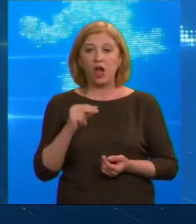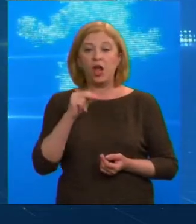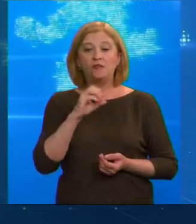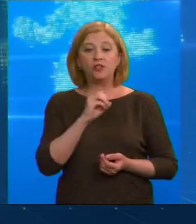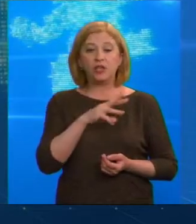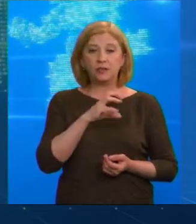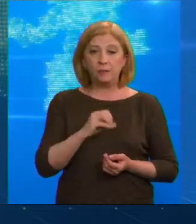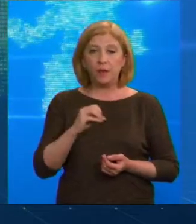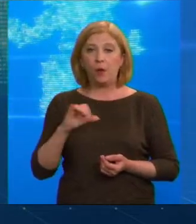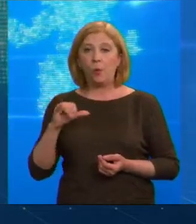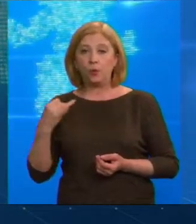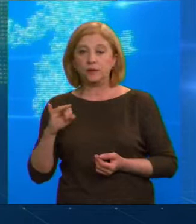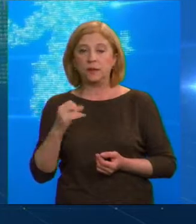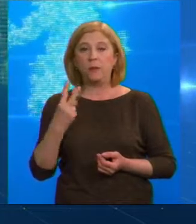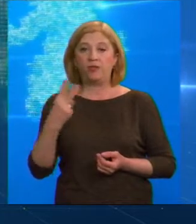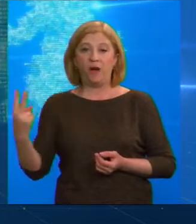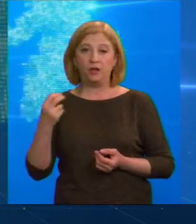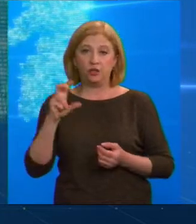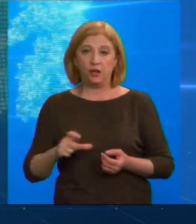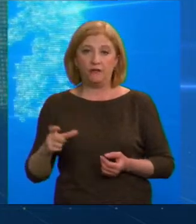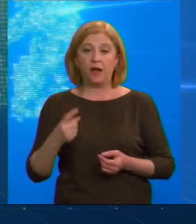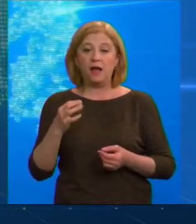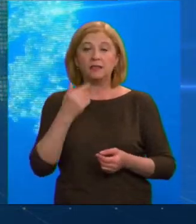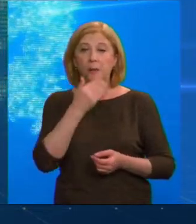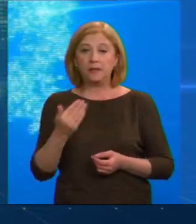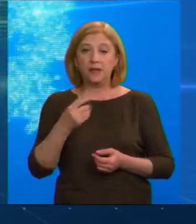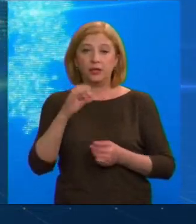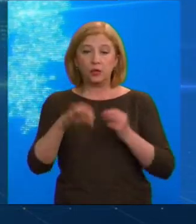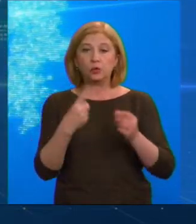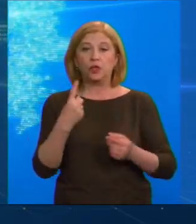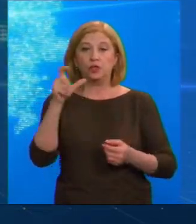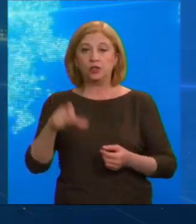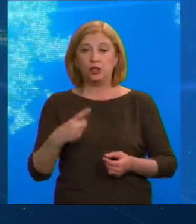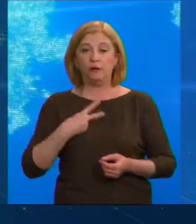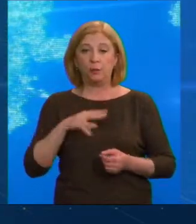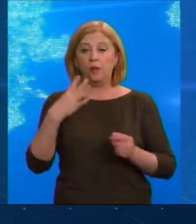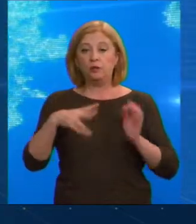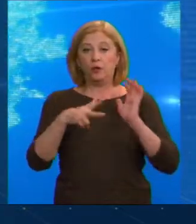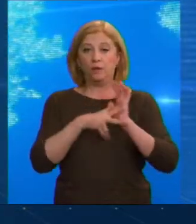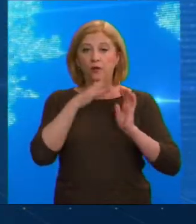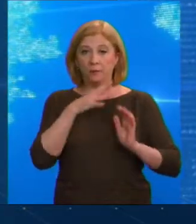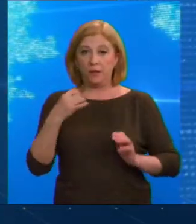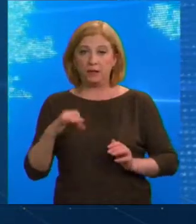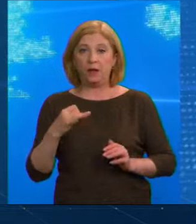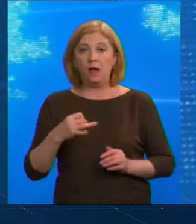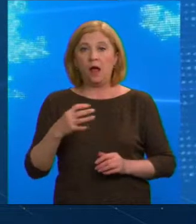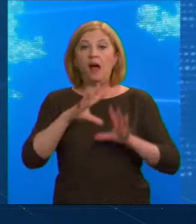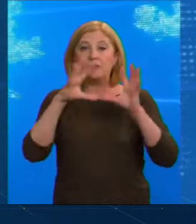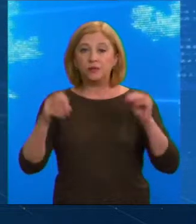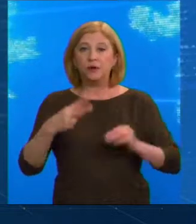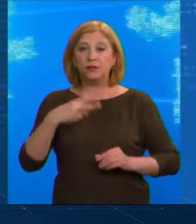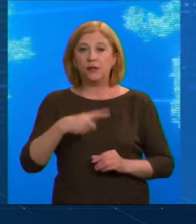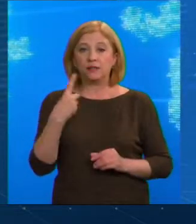районах по 2 заболевших. За прошедшие сутки от ковидной пневмонии умер один человек. Это женщина 48 лет. Всего с начала пандемии скончался